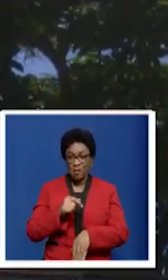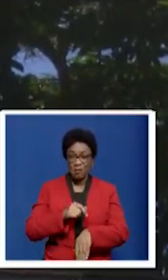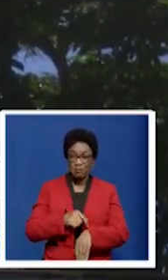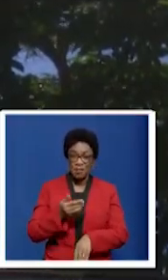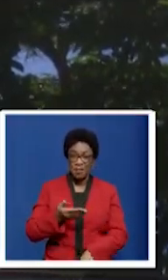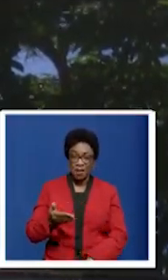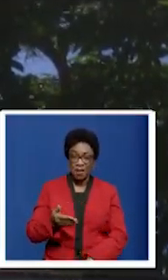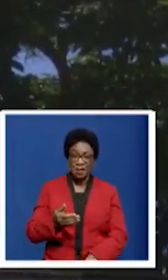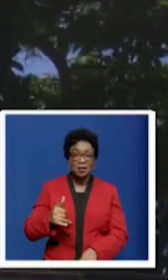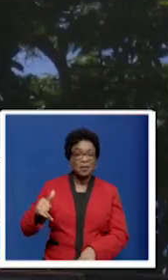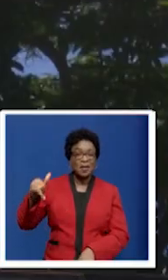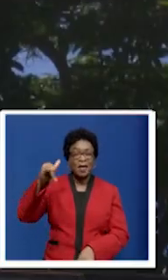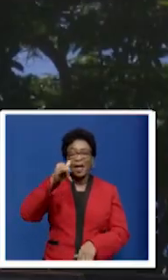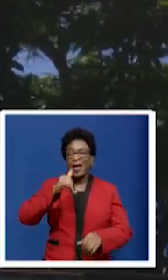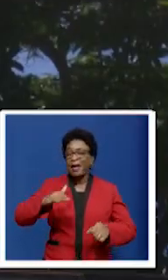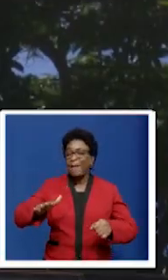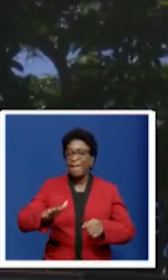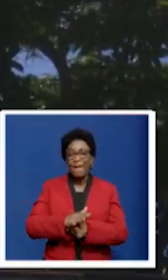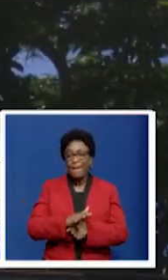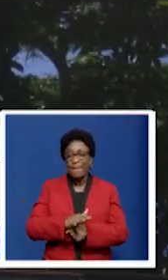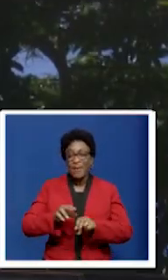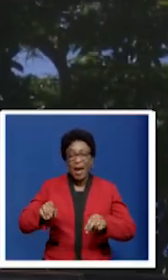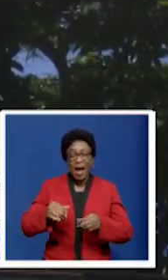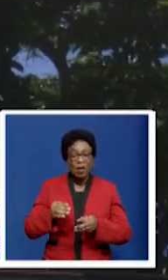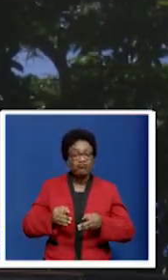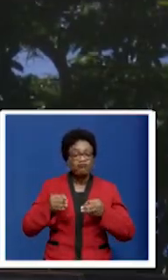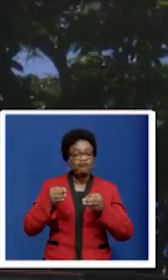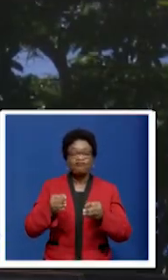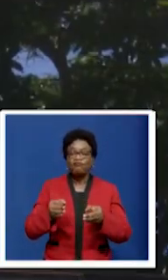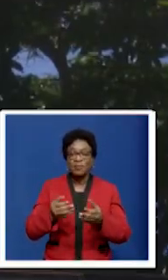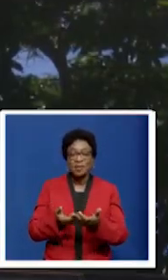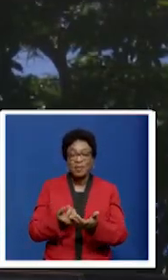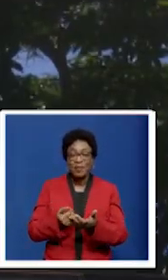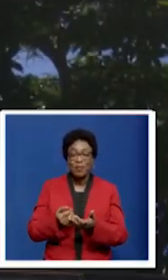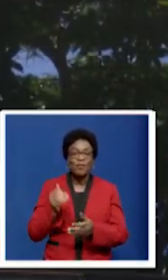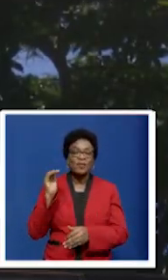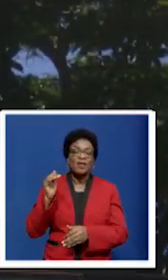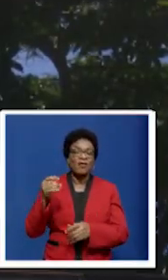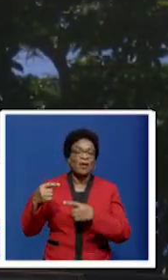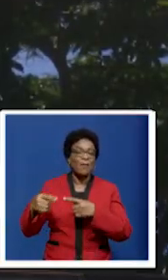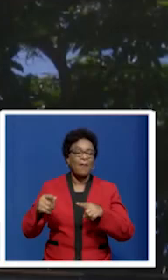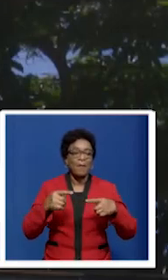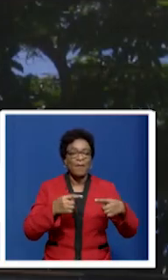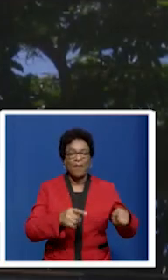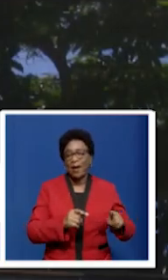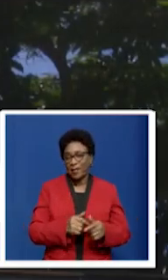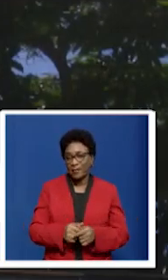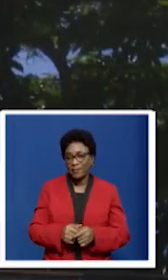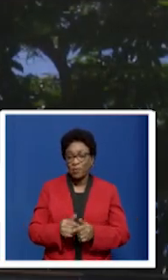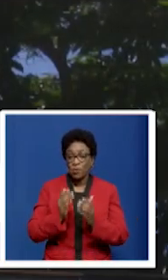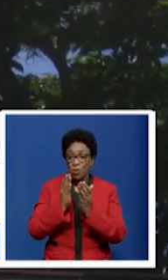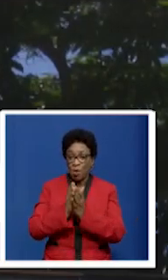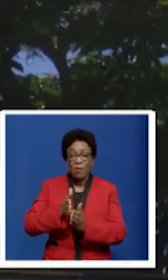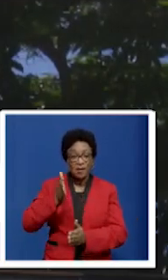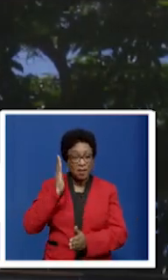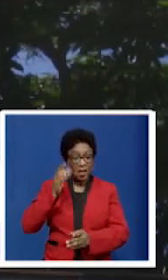ndege inajaa ndege inaahirishwa kwa sababu in Ruti nyingi kwa Hiyo tunaiomba serikali iendelee kuwekeza lakini Pia